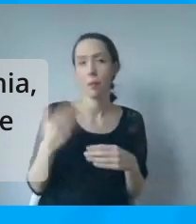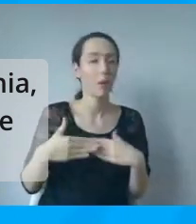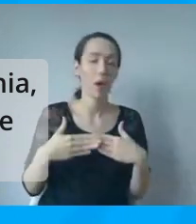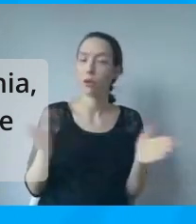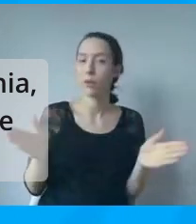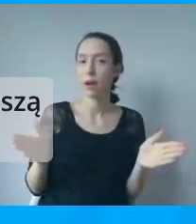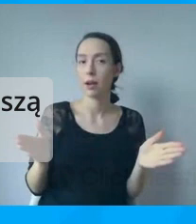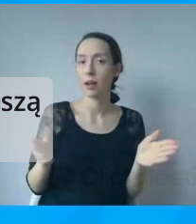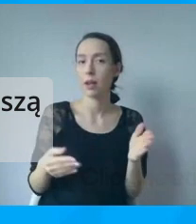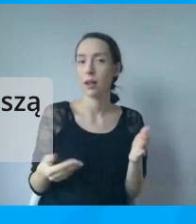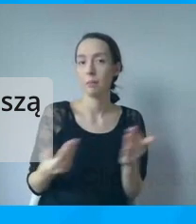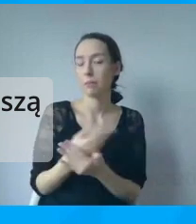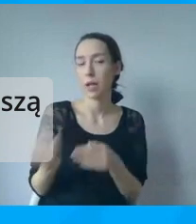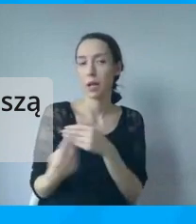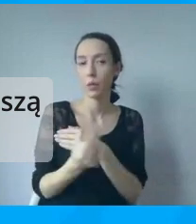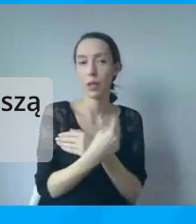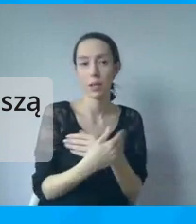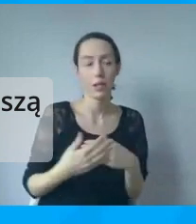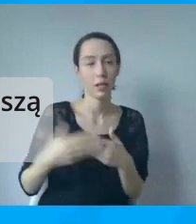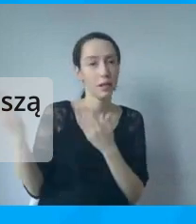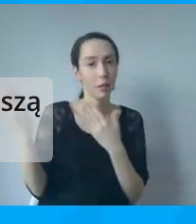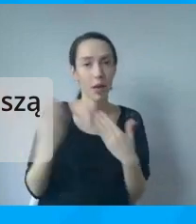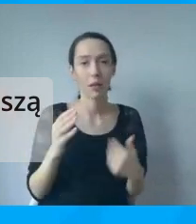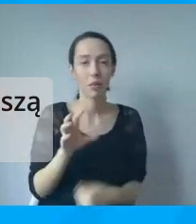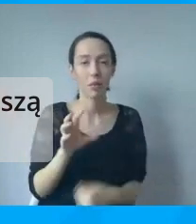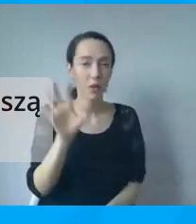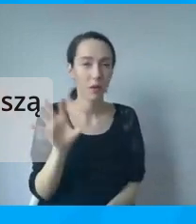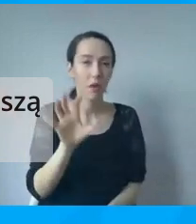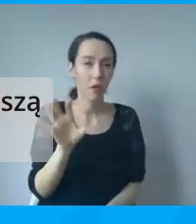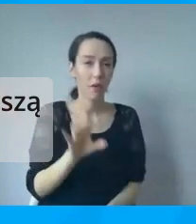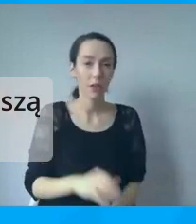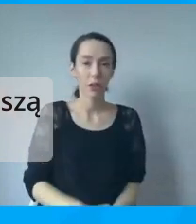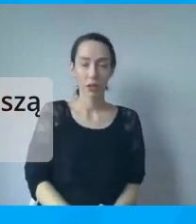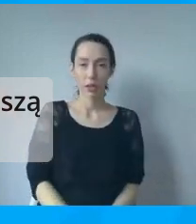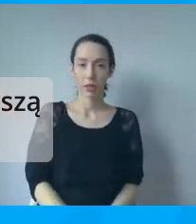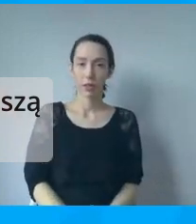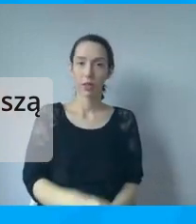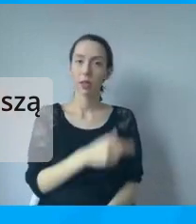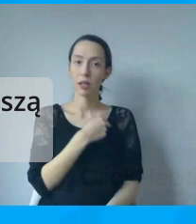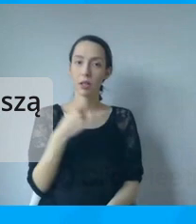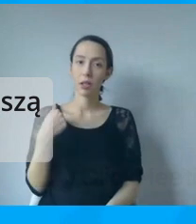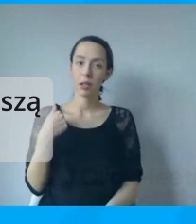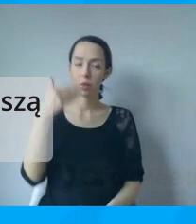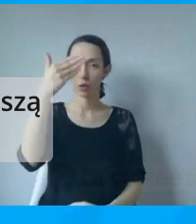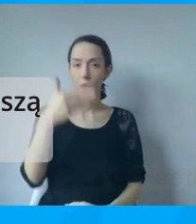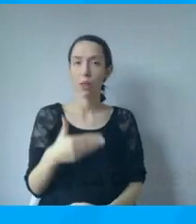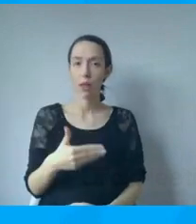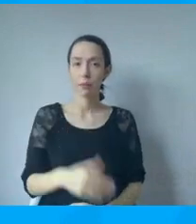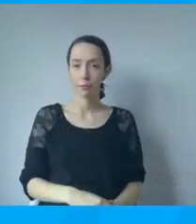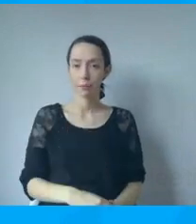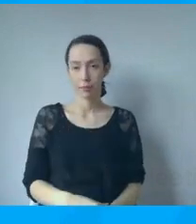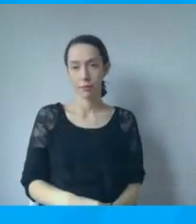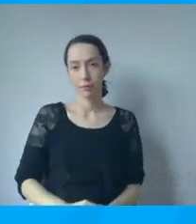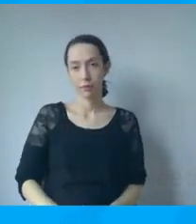może się pojawić. Także po prostu zachęcam, żeby obserwować naszą stronę karier.